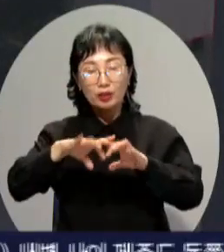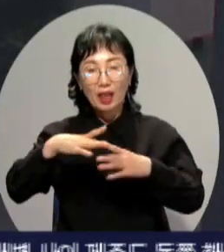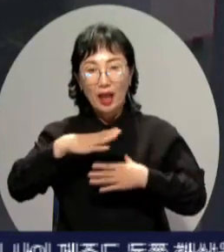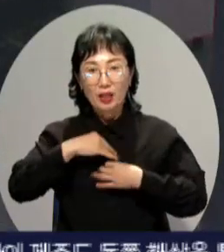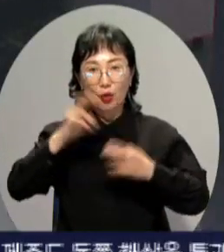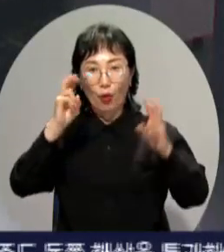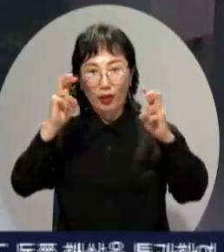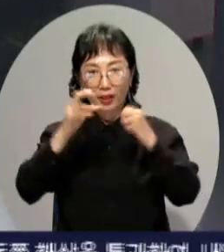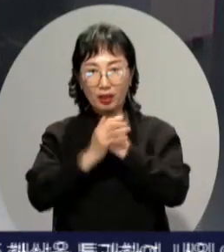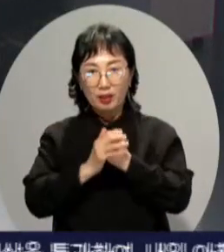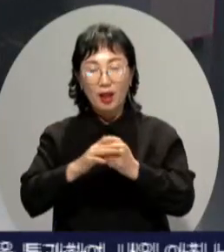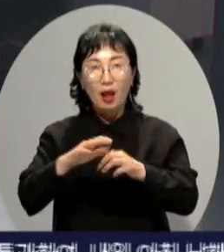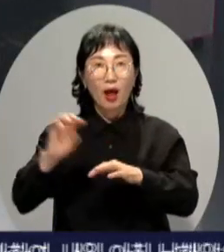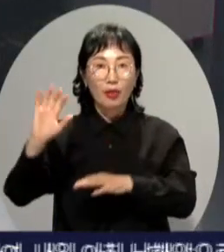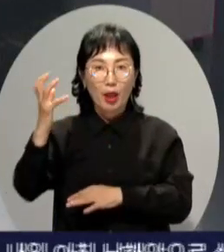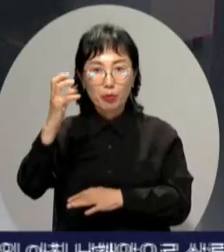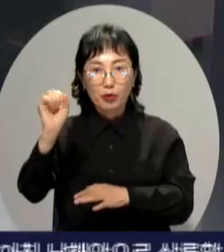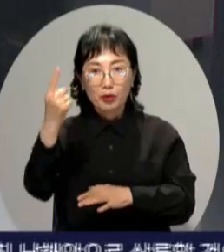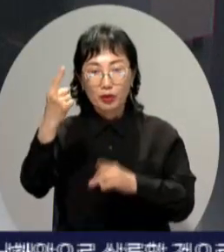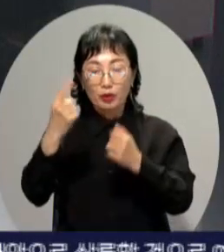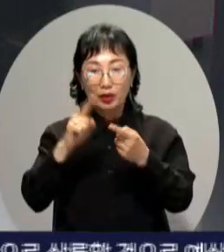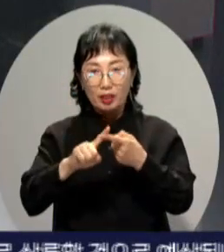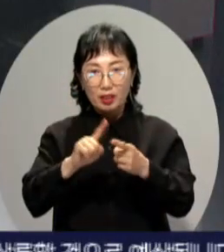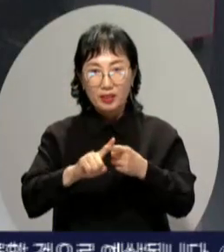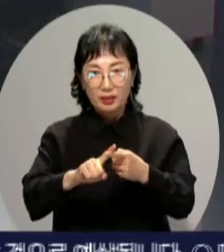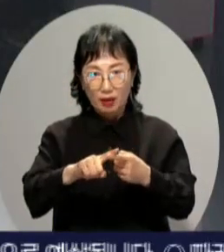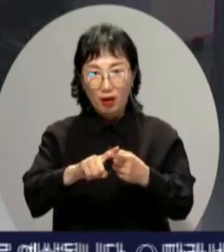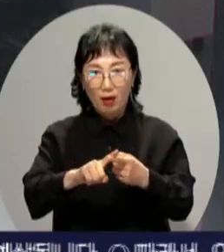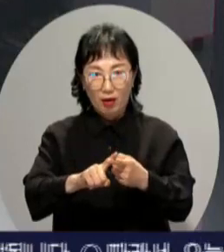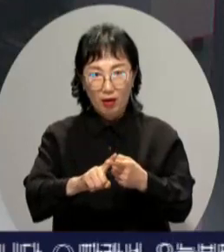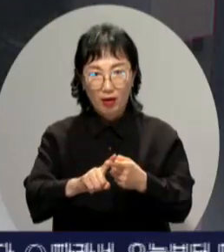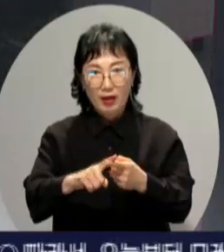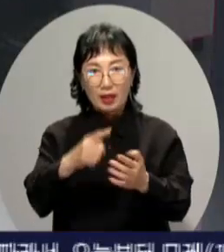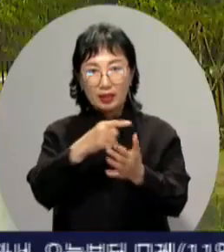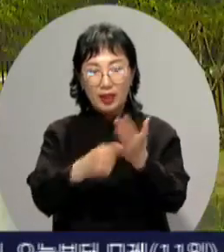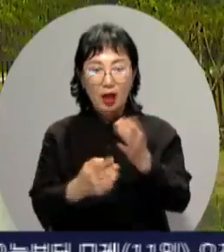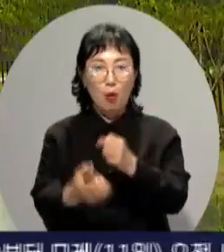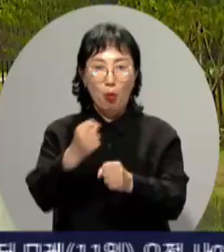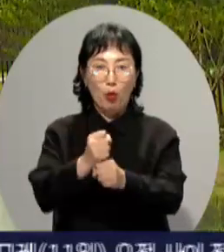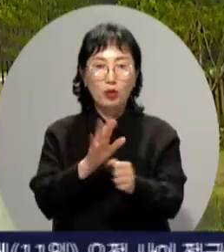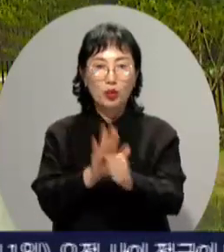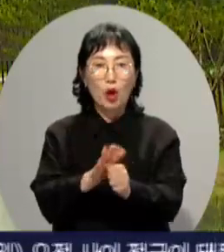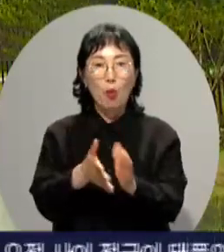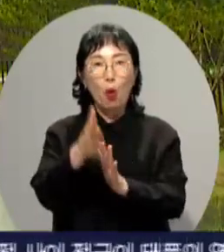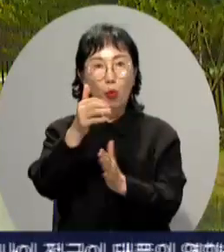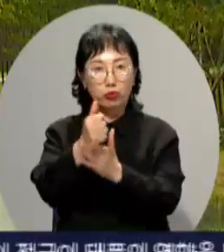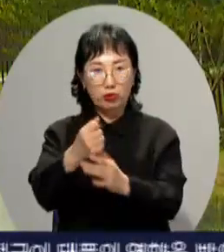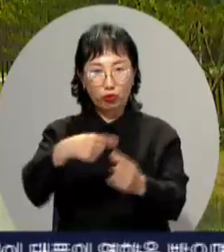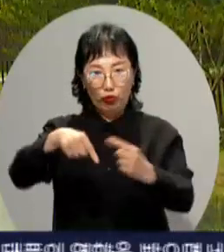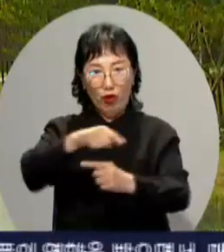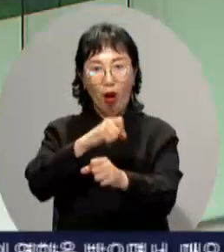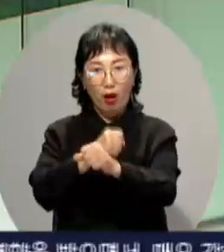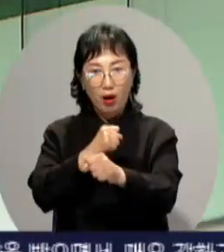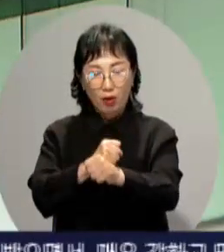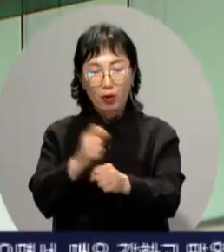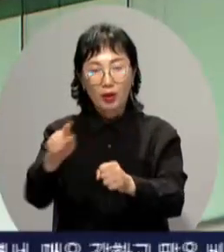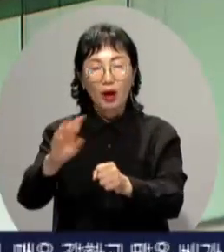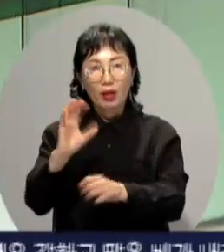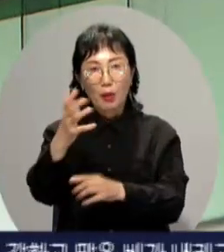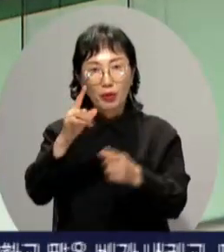한국전기안전공사는 태풍 카눈 영향에 대비해 본사의 재난복구 지원본부를 운영하고 태풍 피해 현황을 실시간